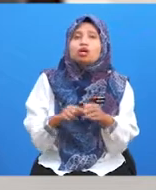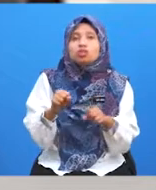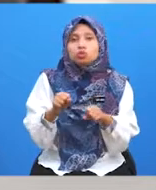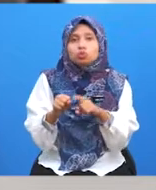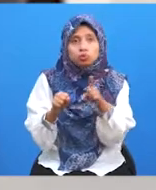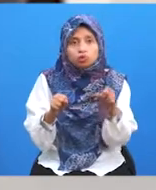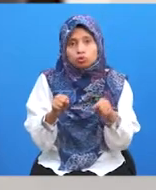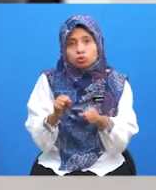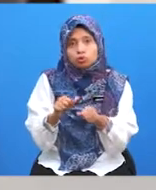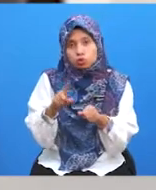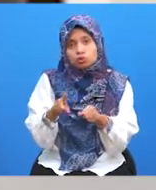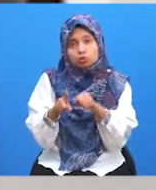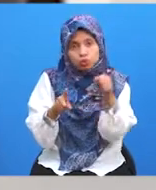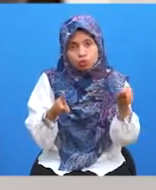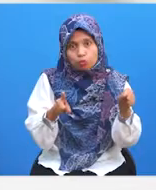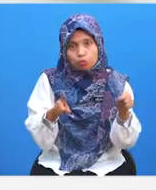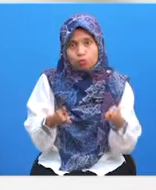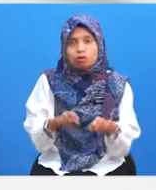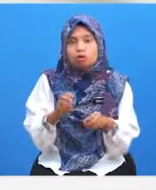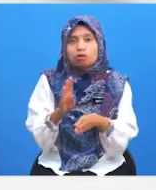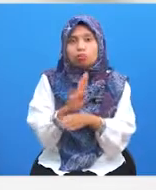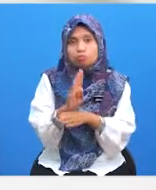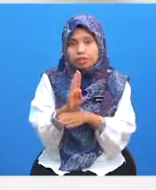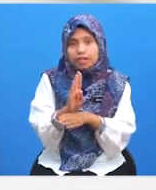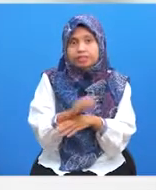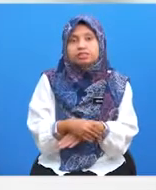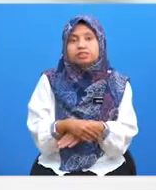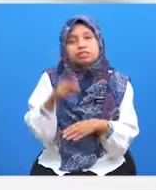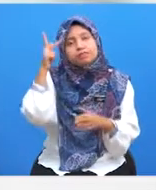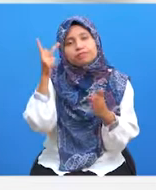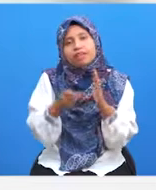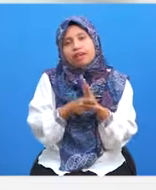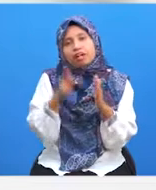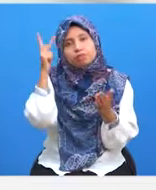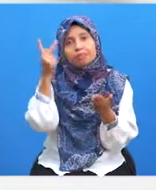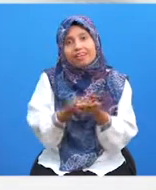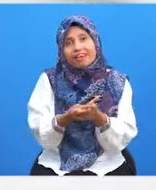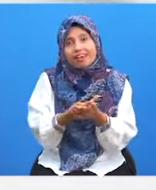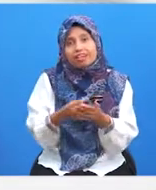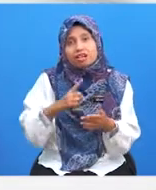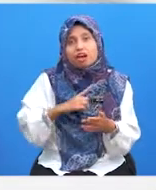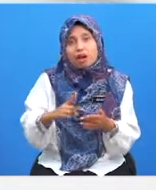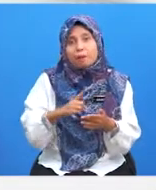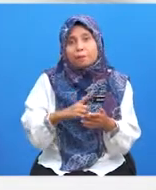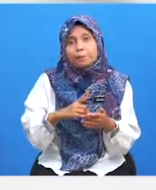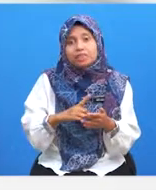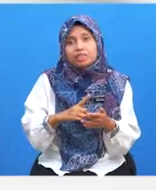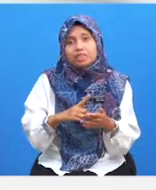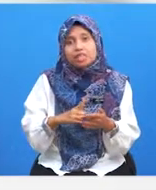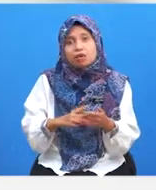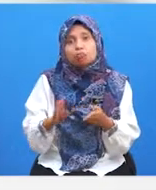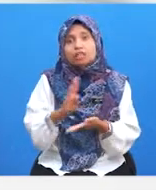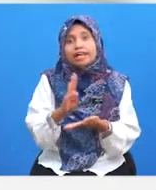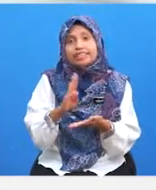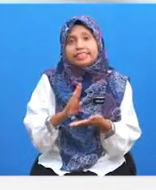Hai sosio-budaya ini adalah apa saja yang berkaitan dengan kepercayaan agama adat resam Citra sedan